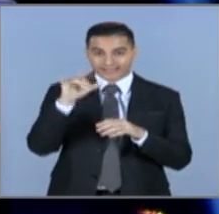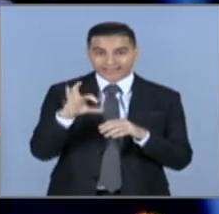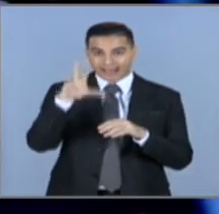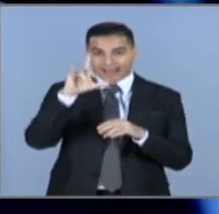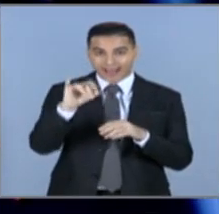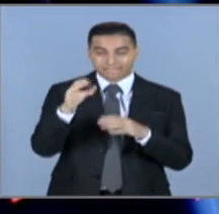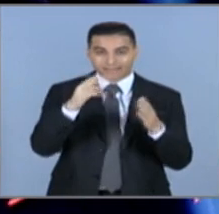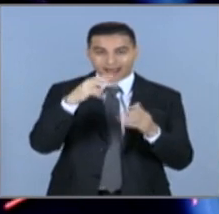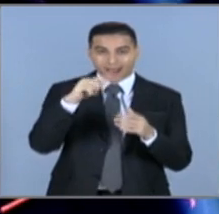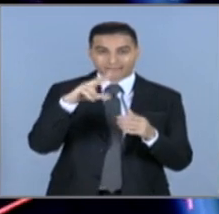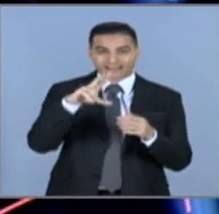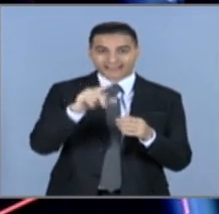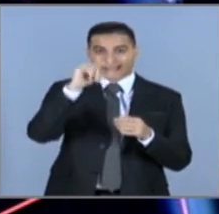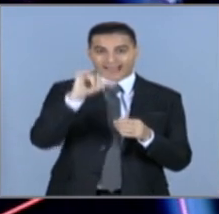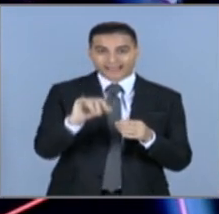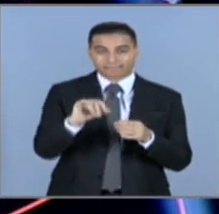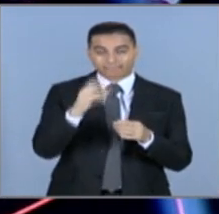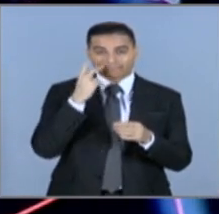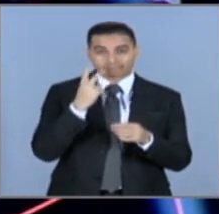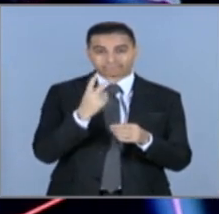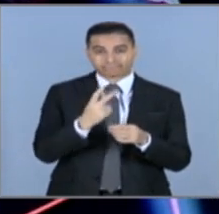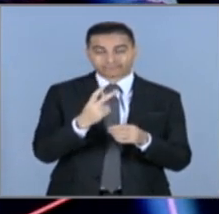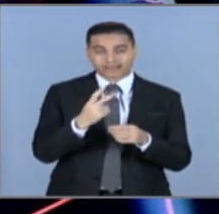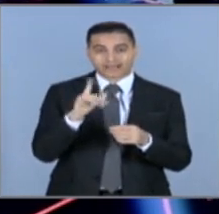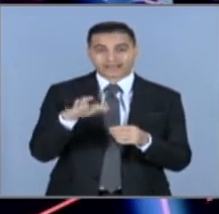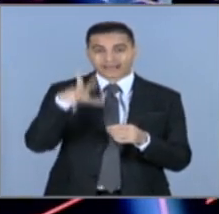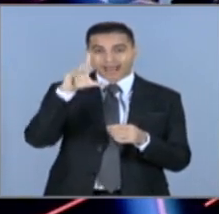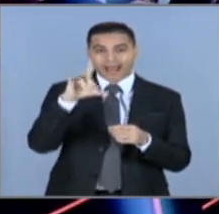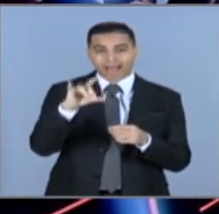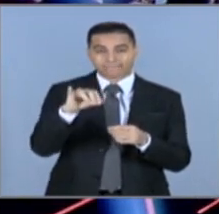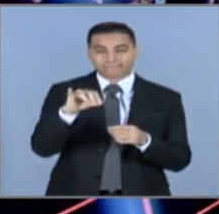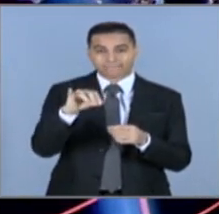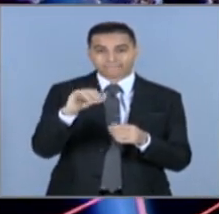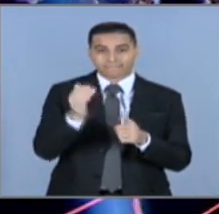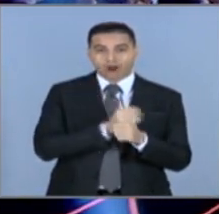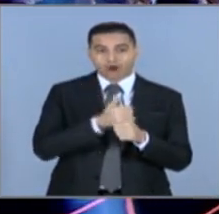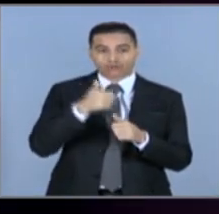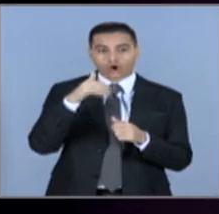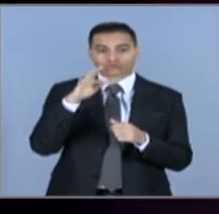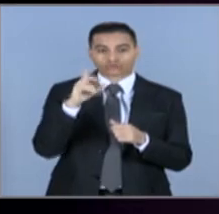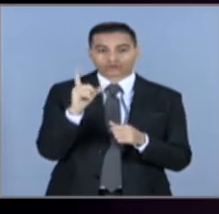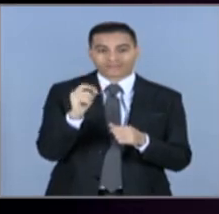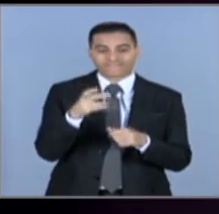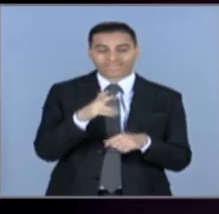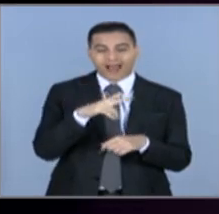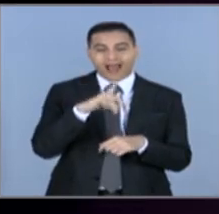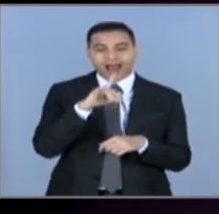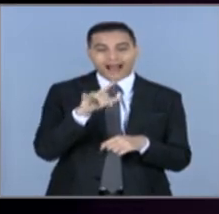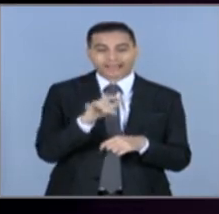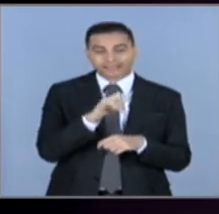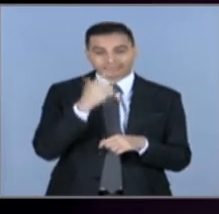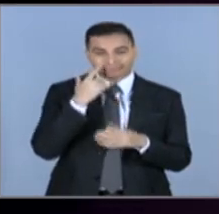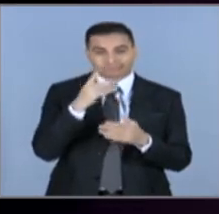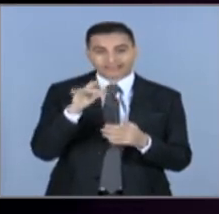الدايم. اتفضلي يا ريهام. ريهام مرات أشرف علي. هنشوف